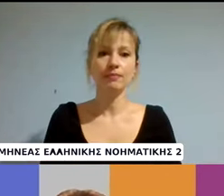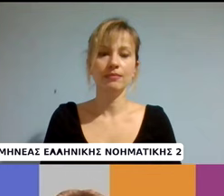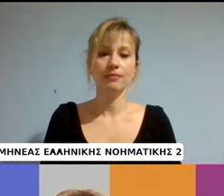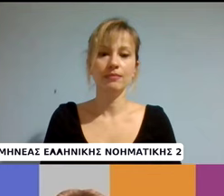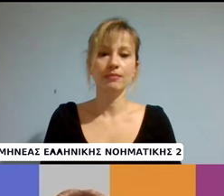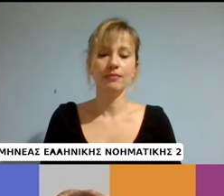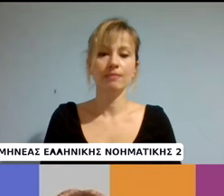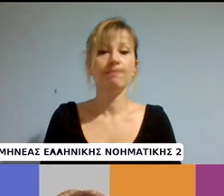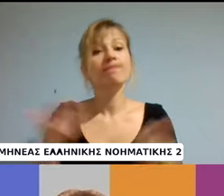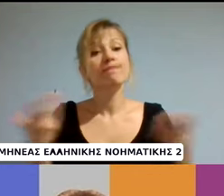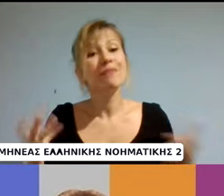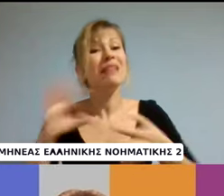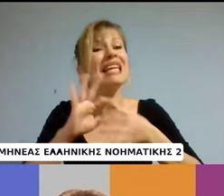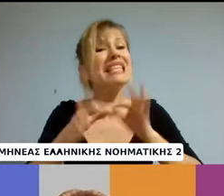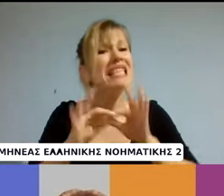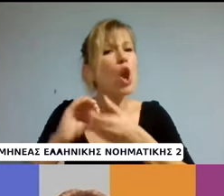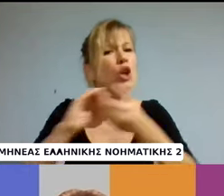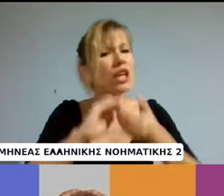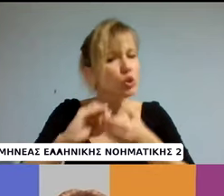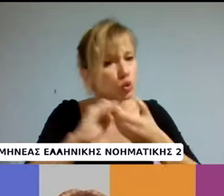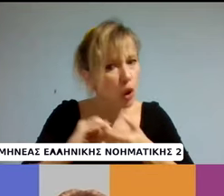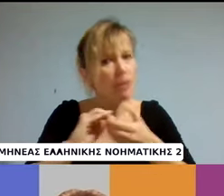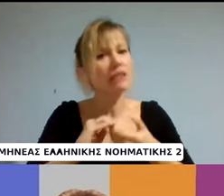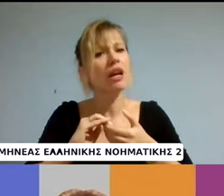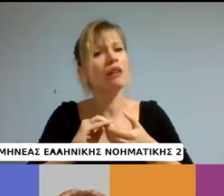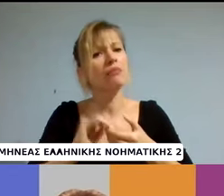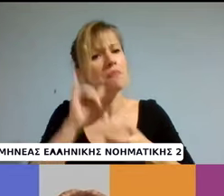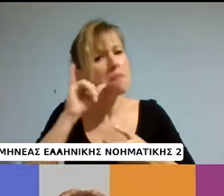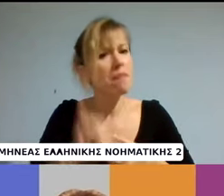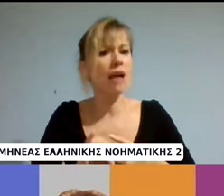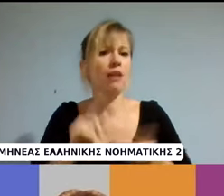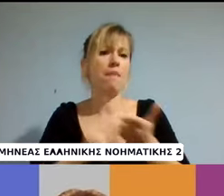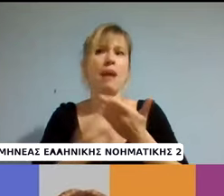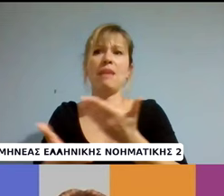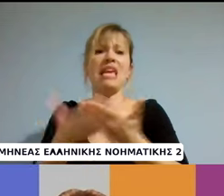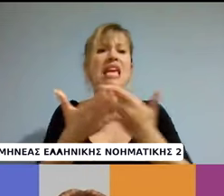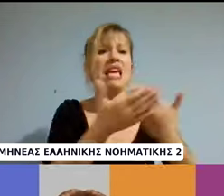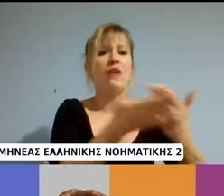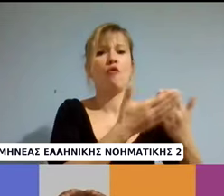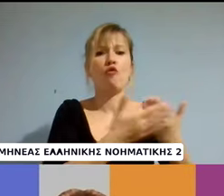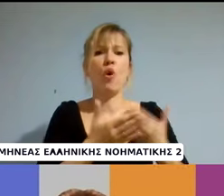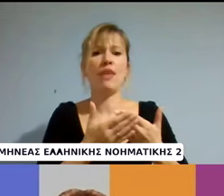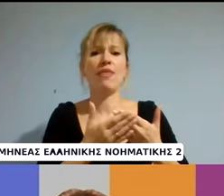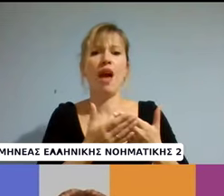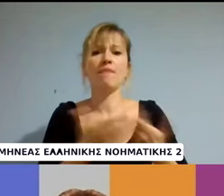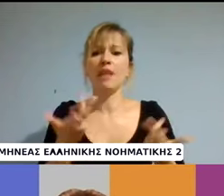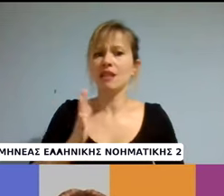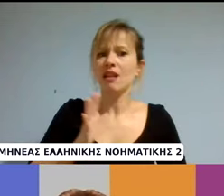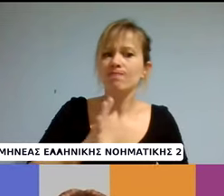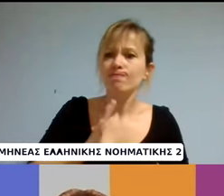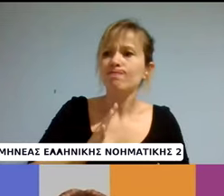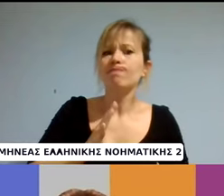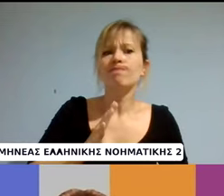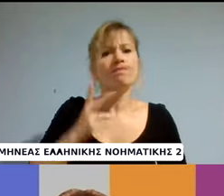Οι σύλλογοι ούτως ή άλλως ενισχύουν νομικά τους συναδέλφους που θέλουν να κάνουν τέτοιες διαδικασίες, είτε παρέχοντας